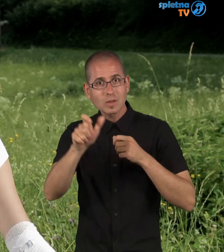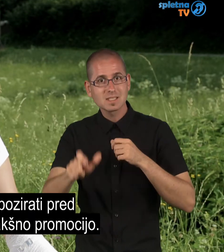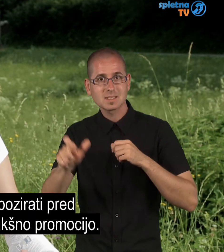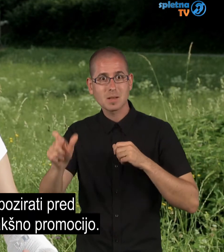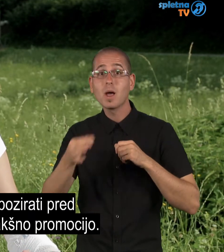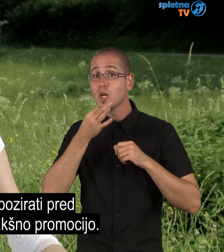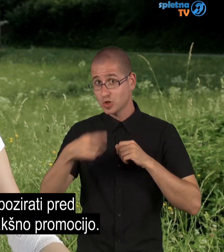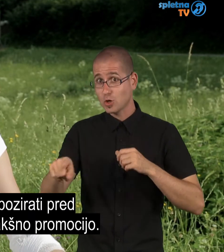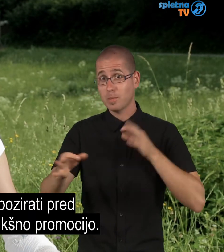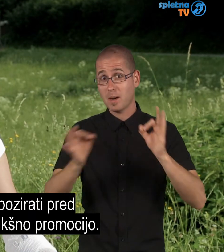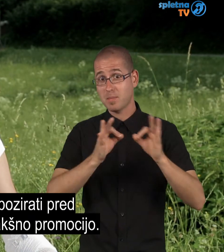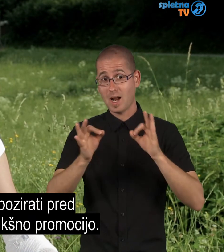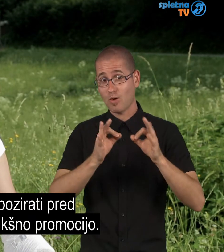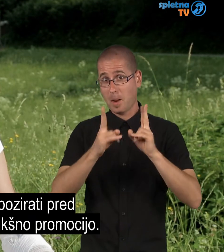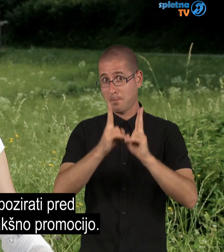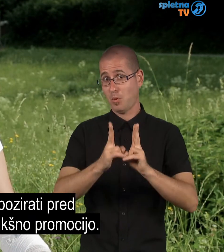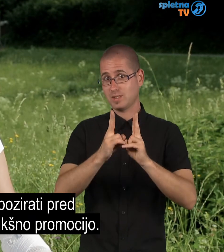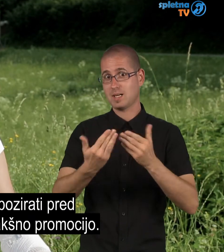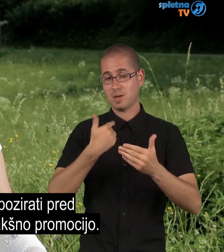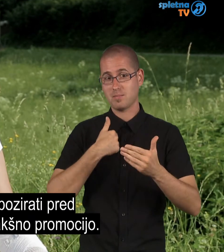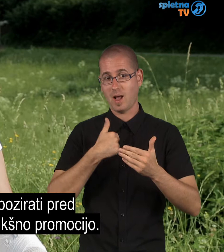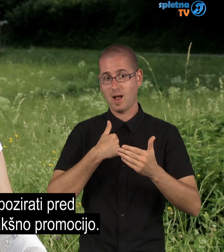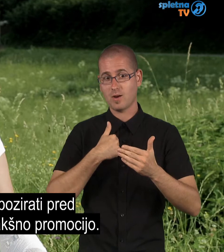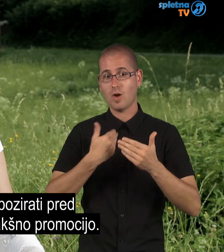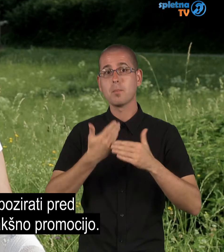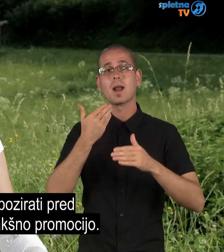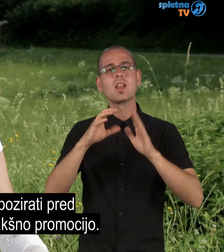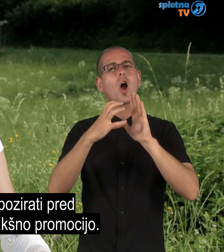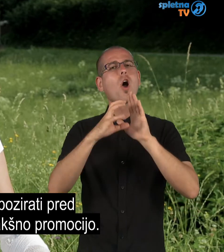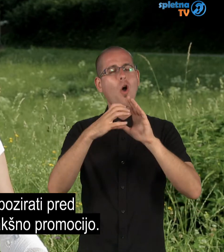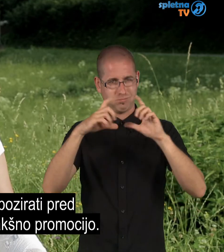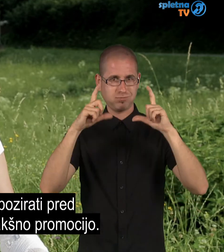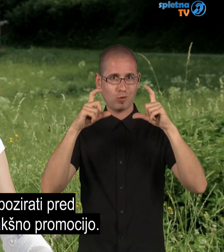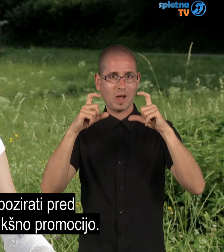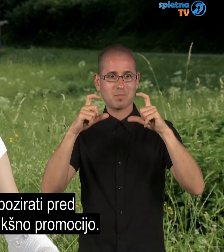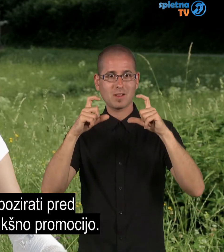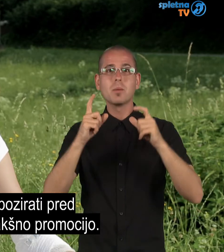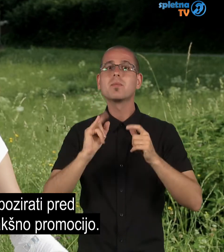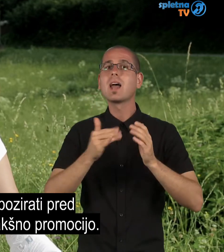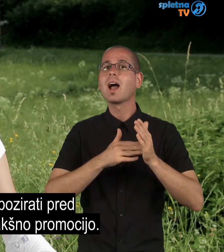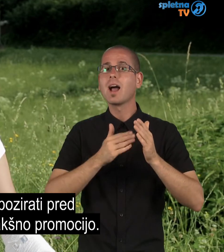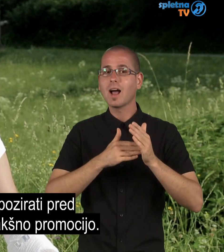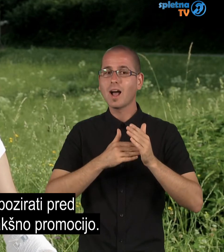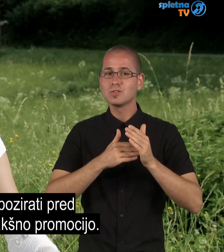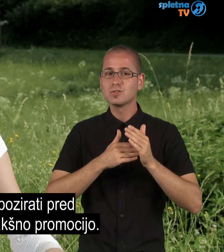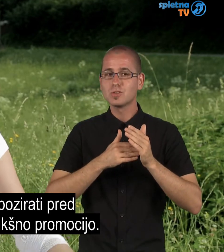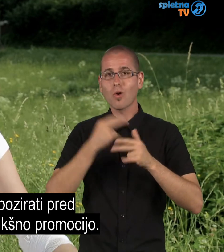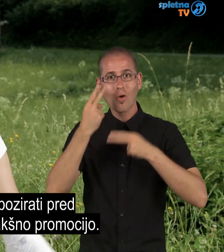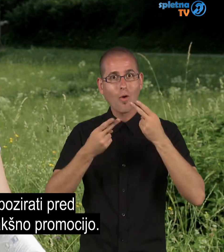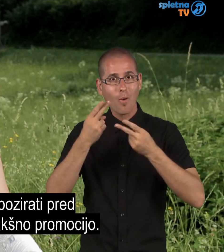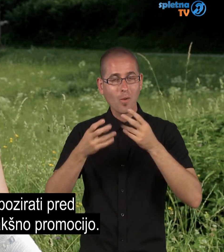bile pripravljene pozirati pred mano, pred objektivom, za kakšno promocijo.